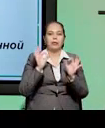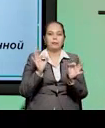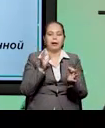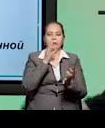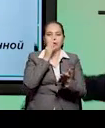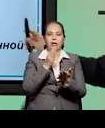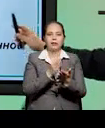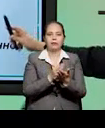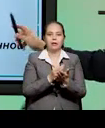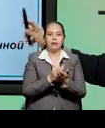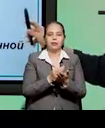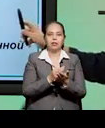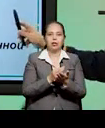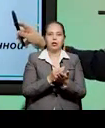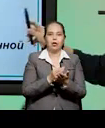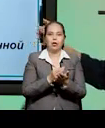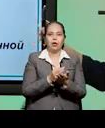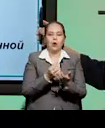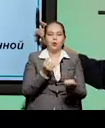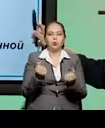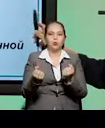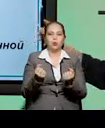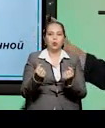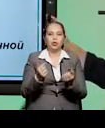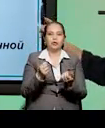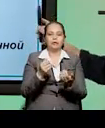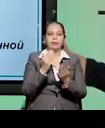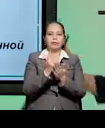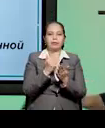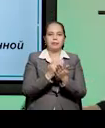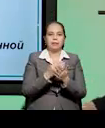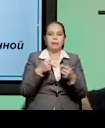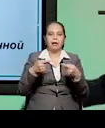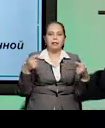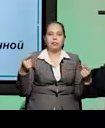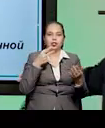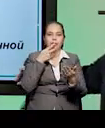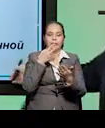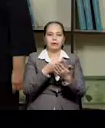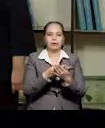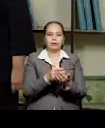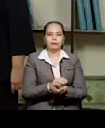Правильный ответ – устойчивая система различных видов.